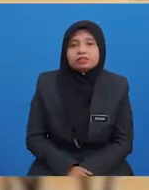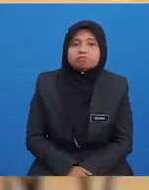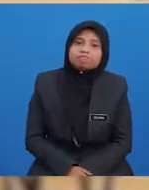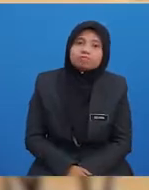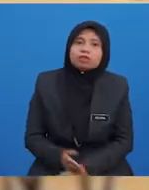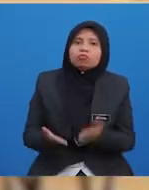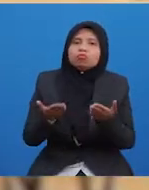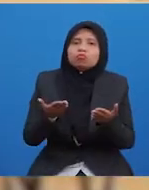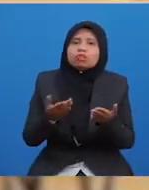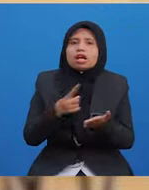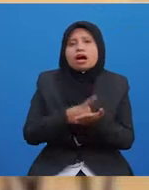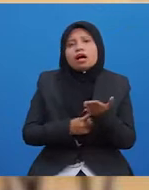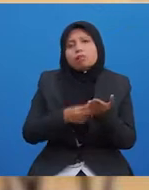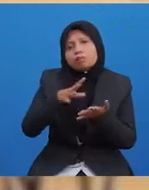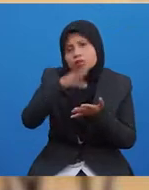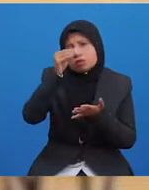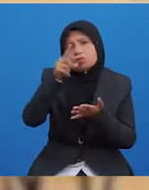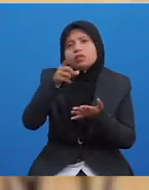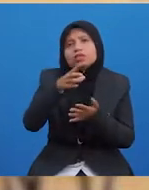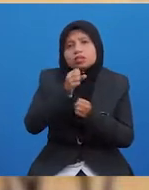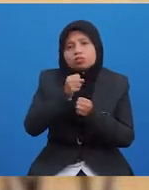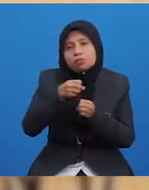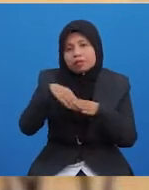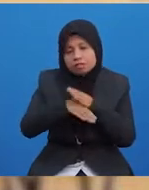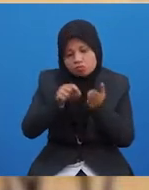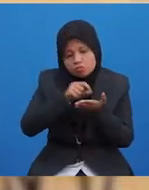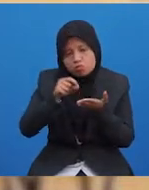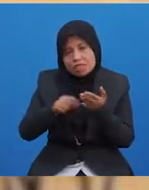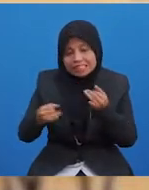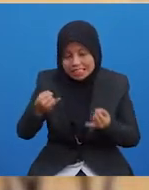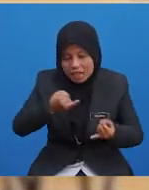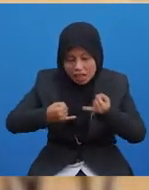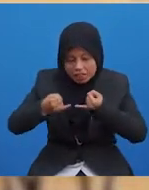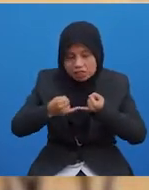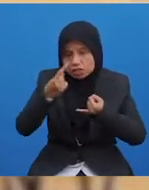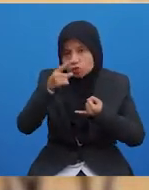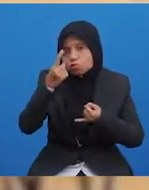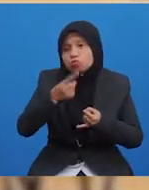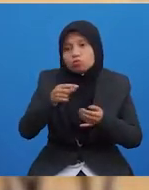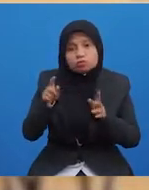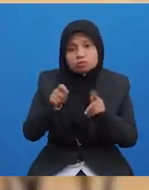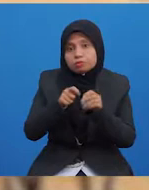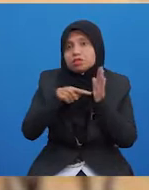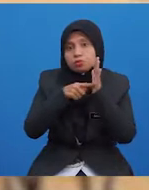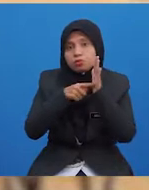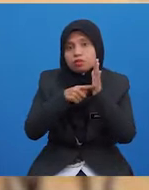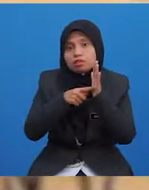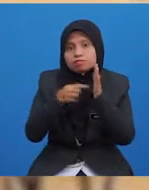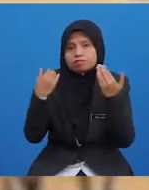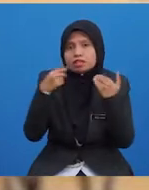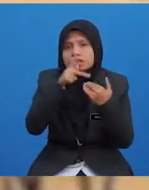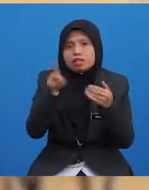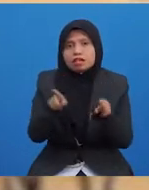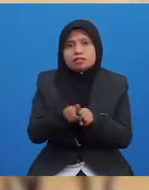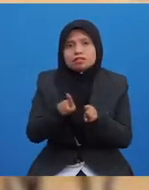Agaknya, apakah maklumat yang perlu ada dalam penulisan analisis bagi data seperti ini? Adakah sama